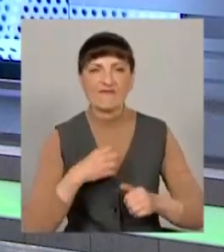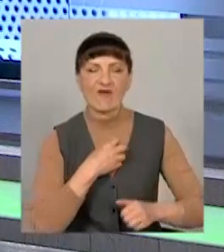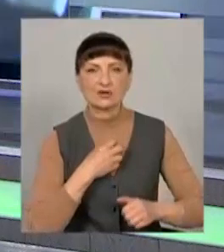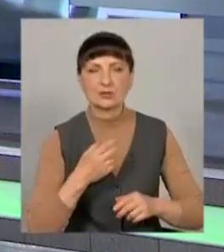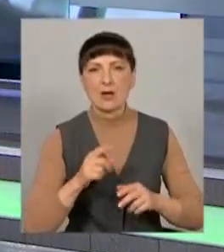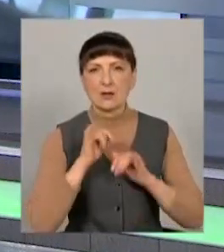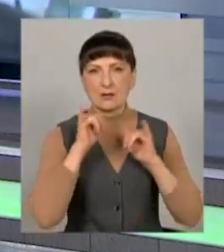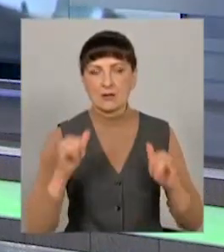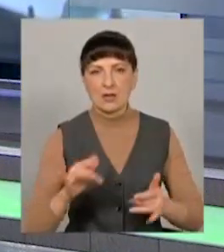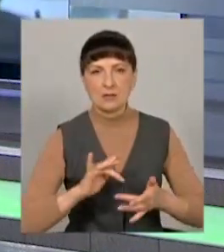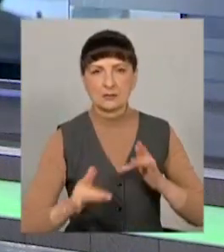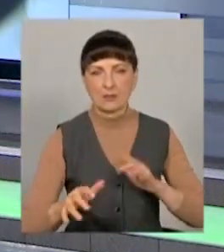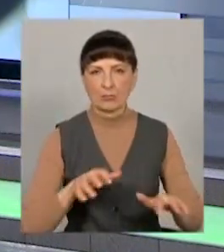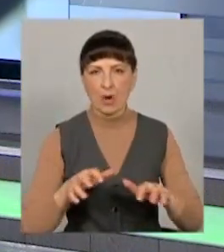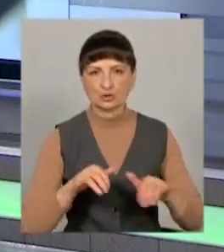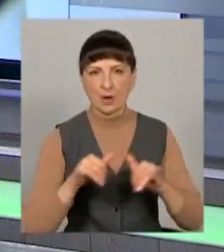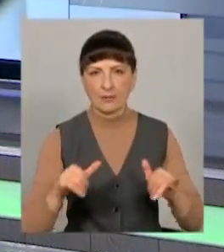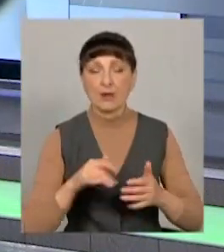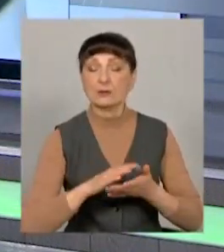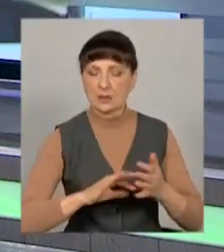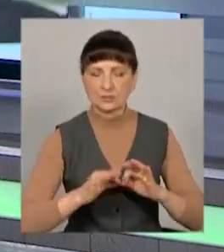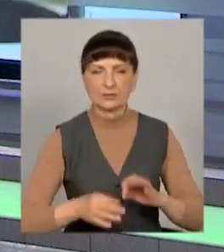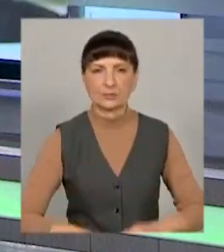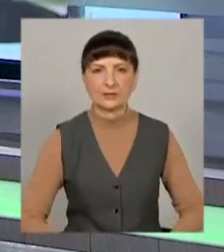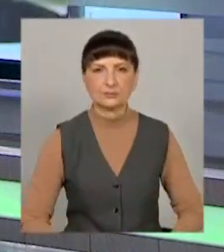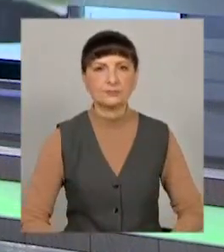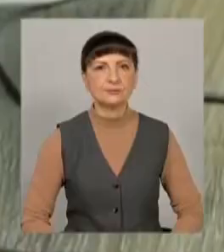числа интернет-мошенников. Далее Насипова продолжит тему.